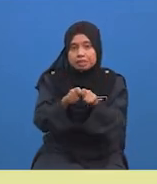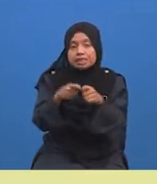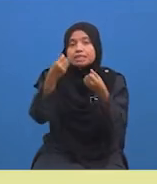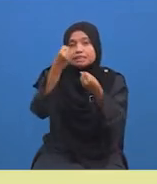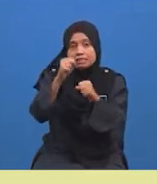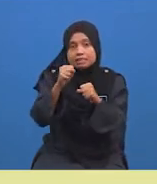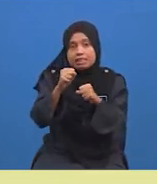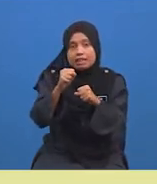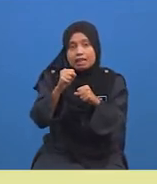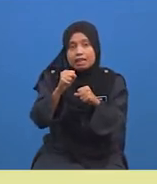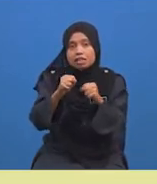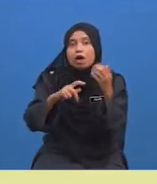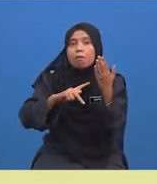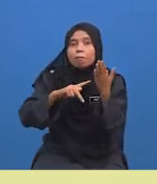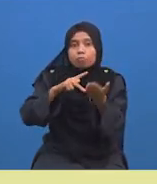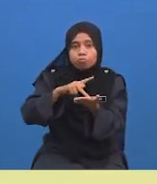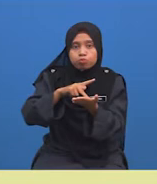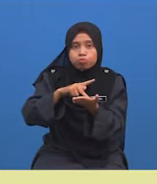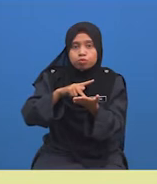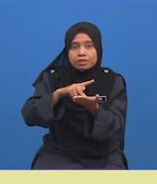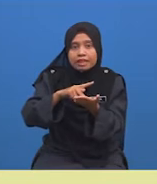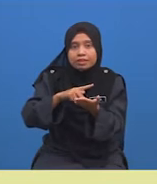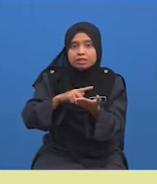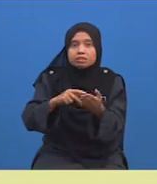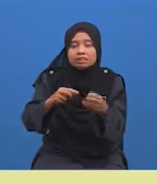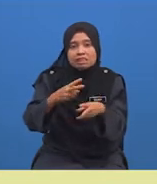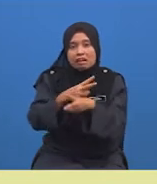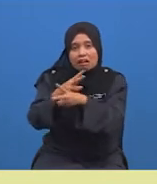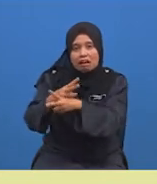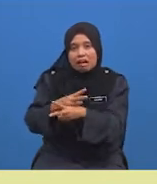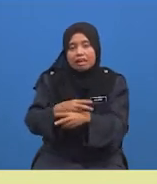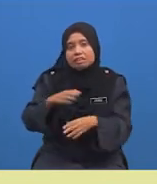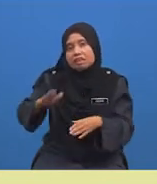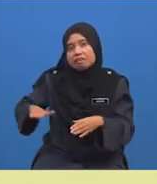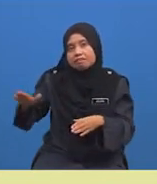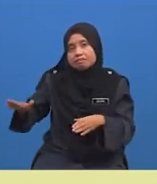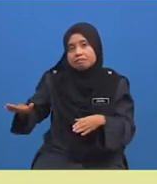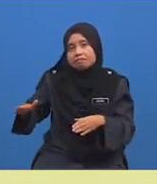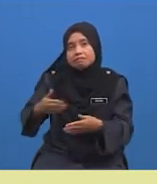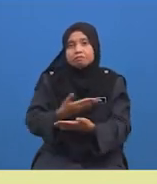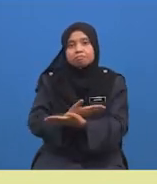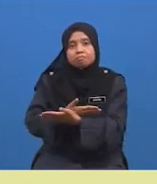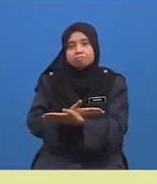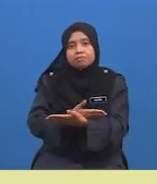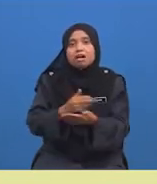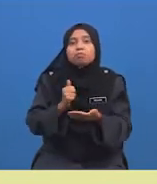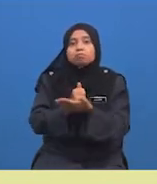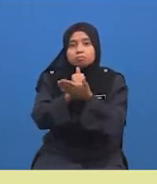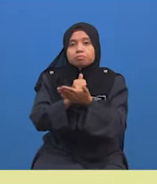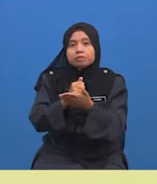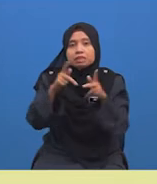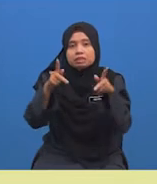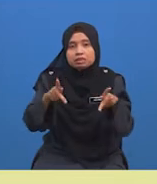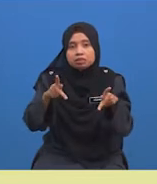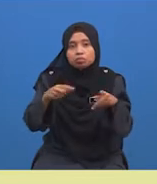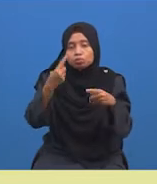seperti menyediakan pusat asuhan kanak-kanak dapat membantu pekerja meringankan